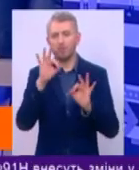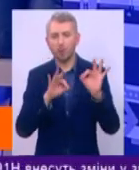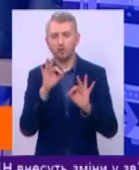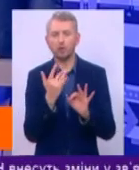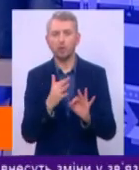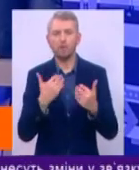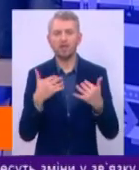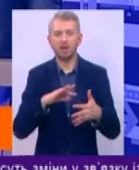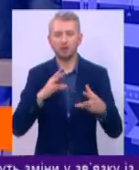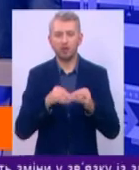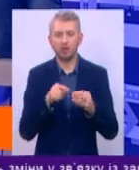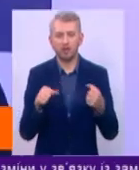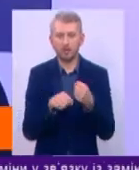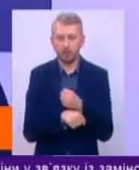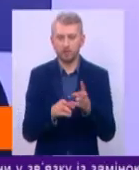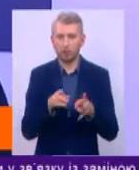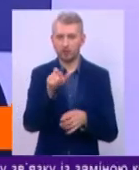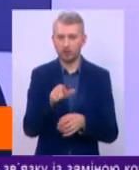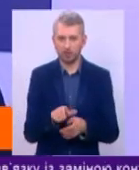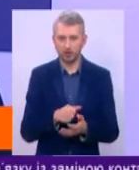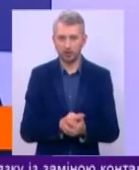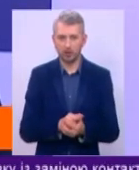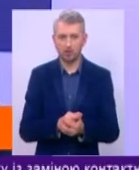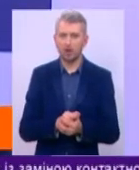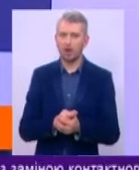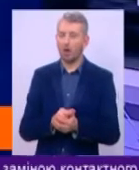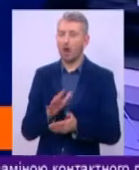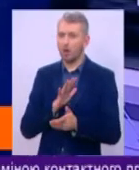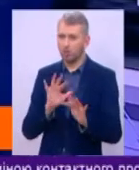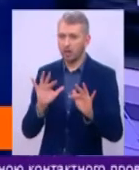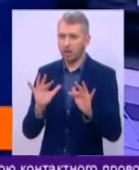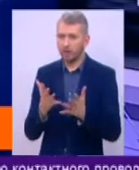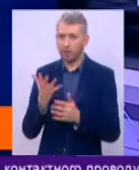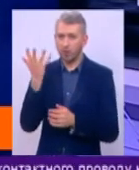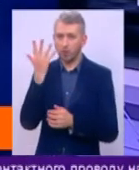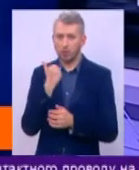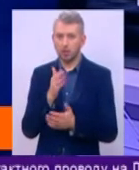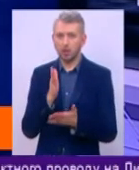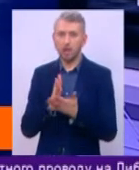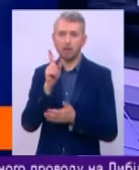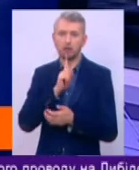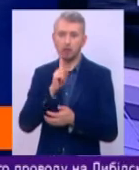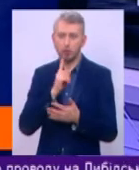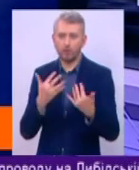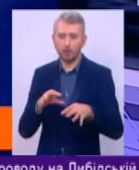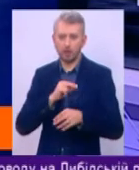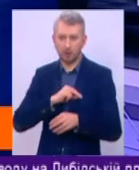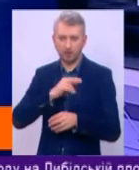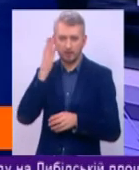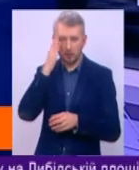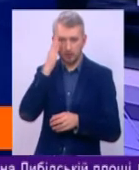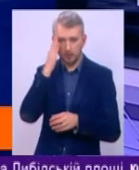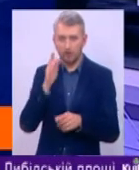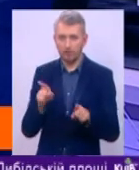в результате данной травмы пострадавший. И бывают выпадки, даруйте, когда есть тимчасова втрата працездатності.